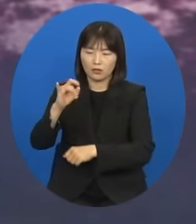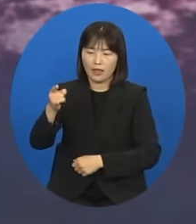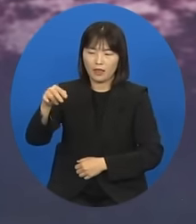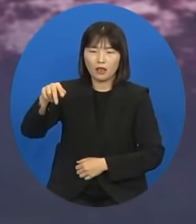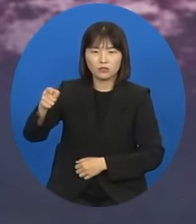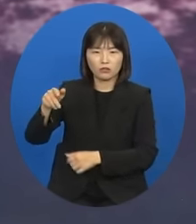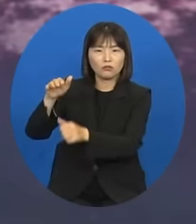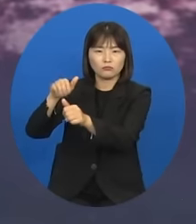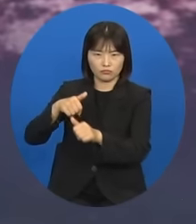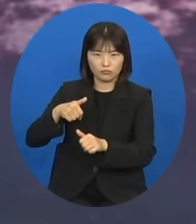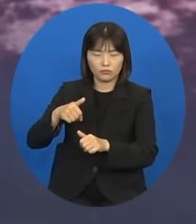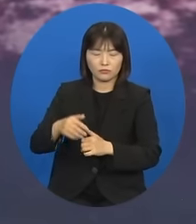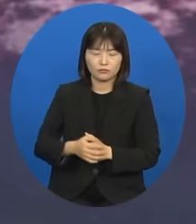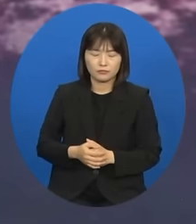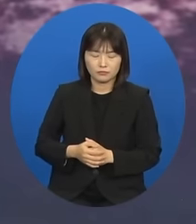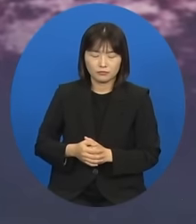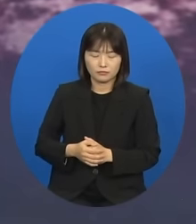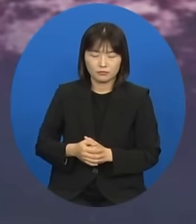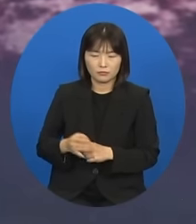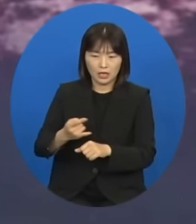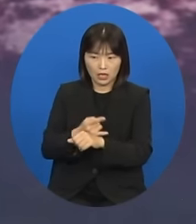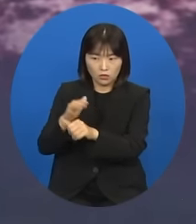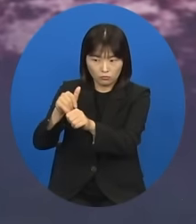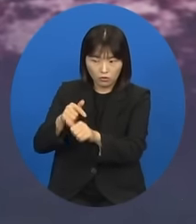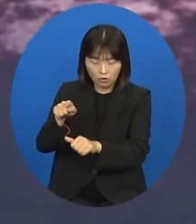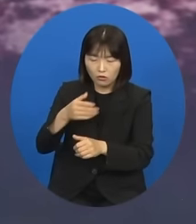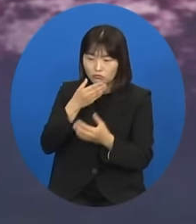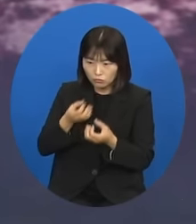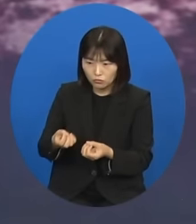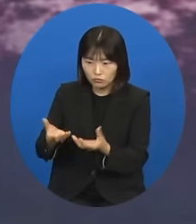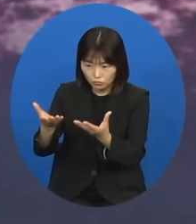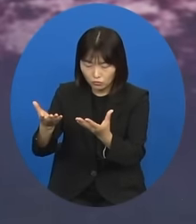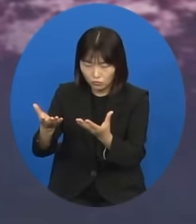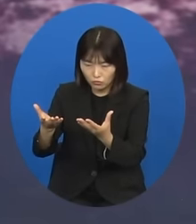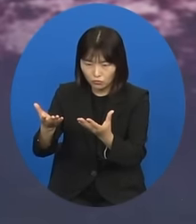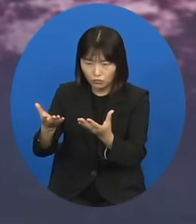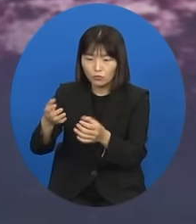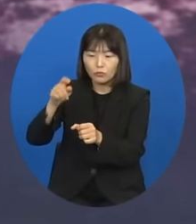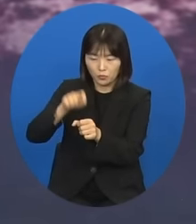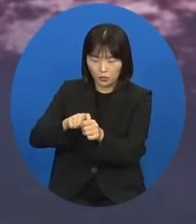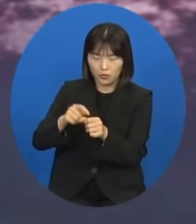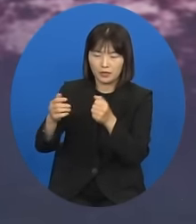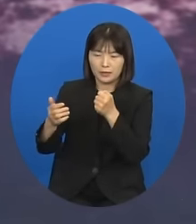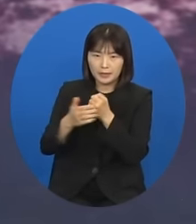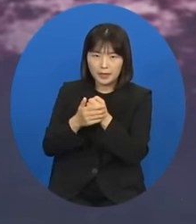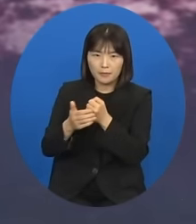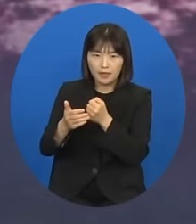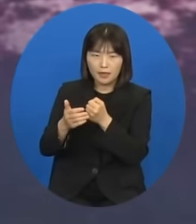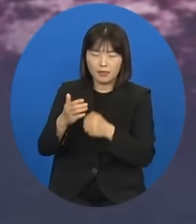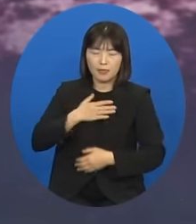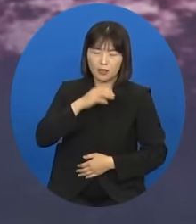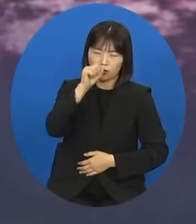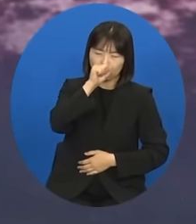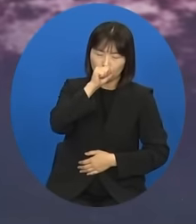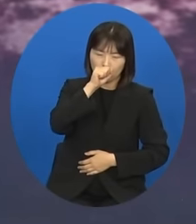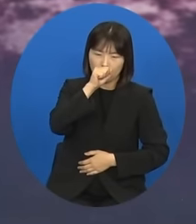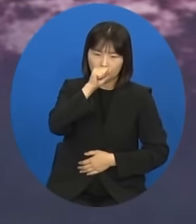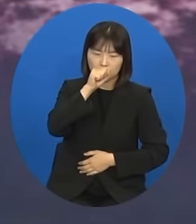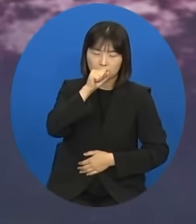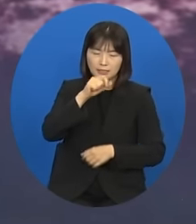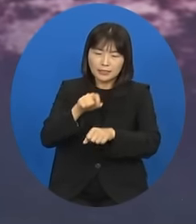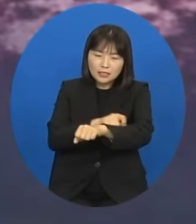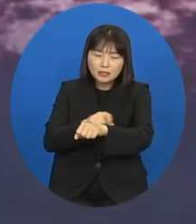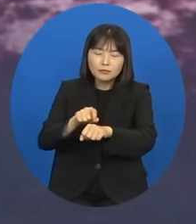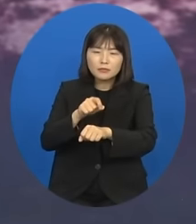어 애를 불러서 너를 축복할 때니까 사냥을 해서 내가 좋아하는 별미 그걸 만들어 오라는 거예요 그럼 내가